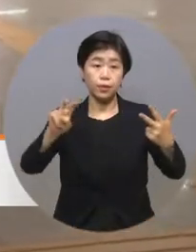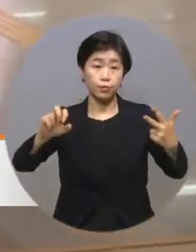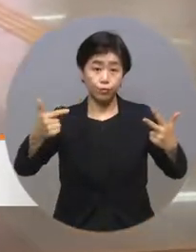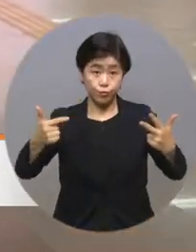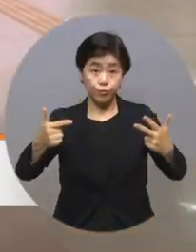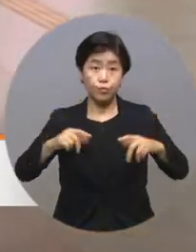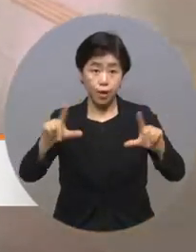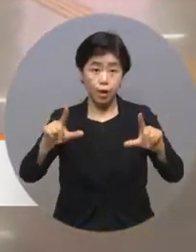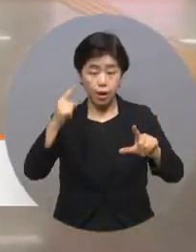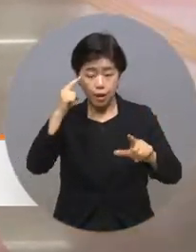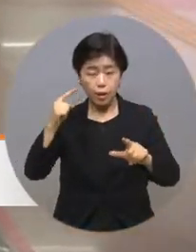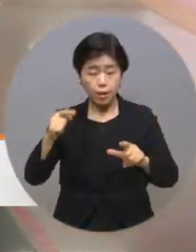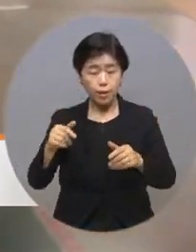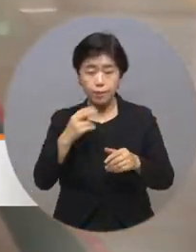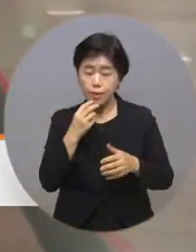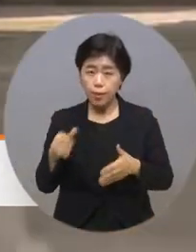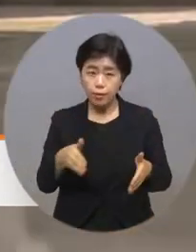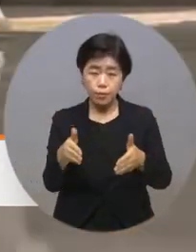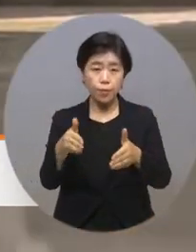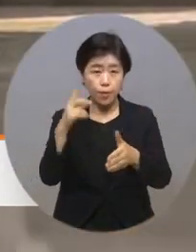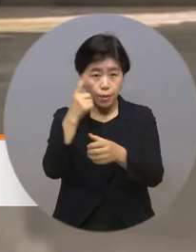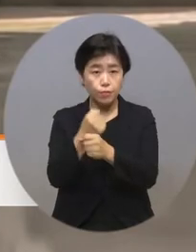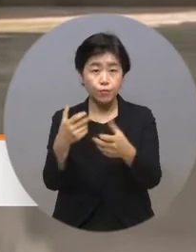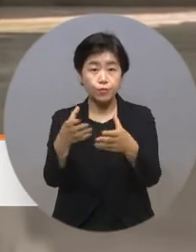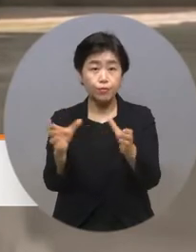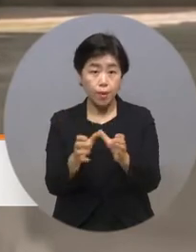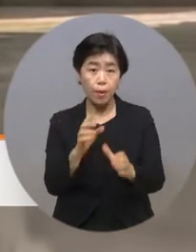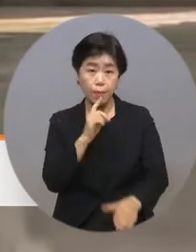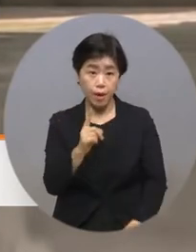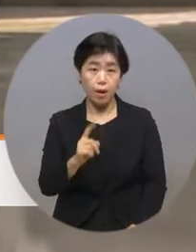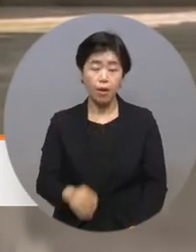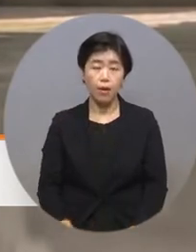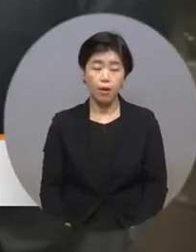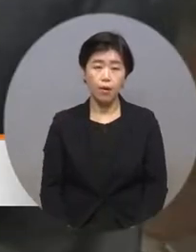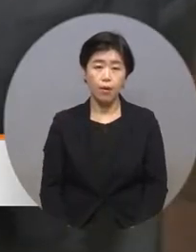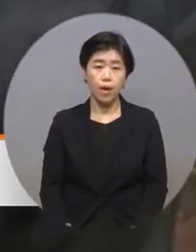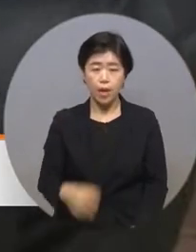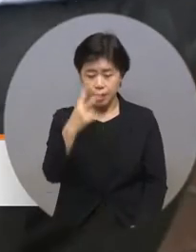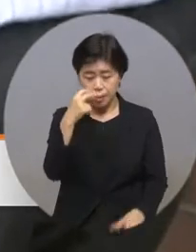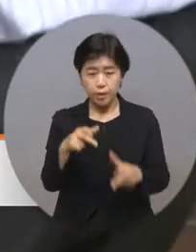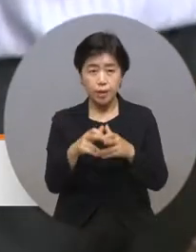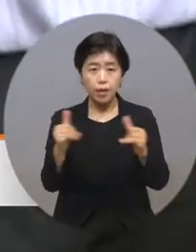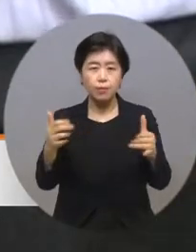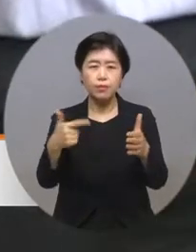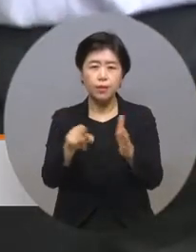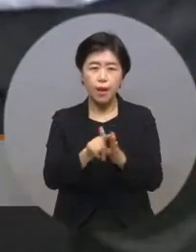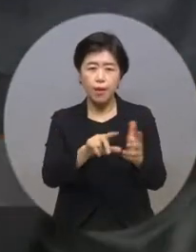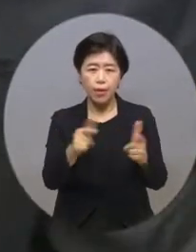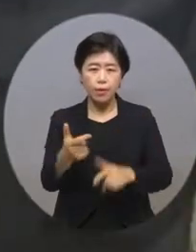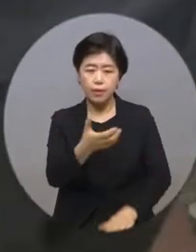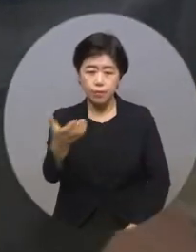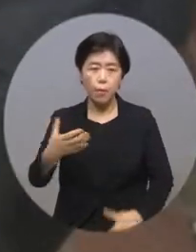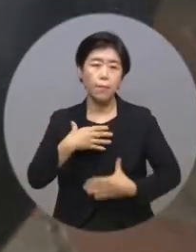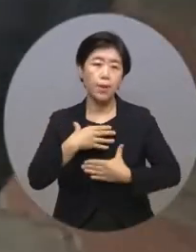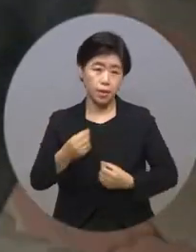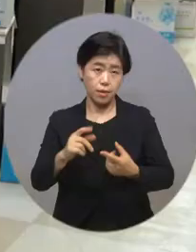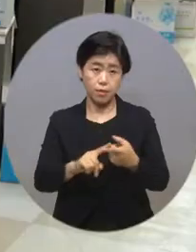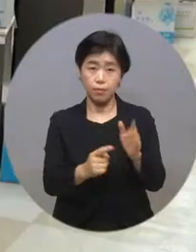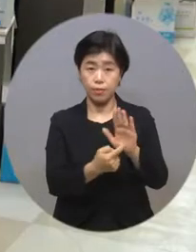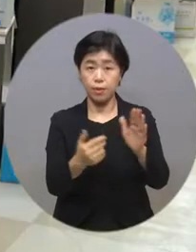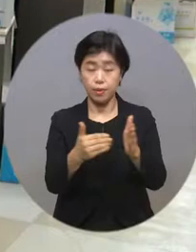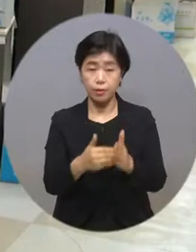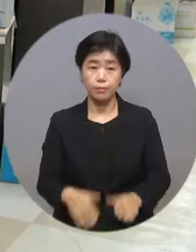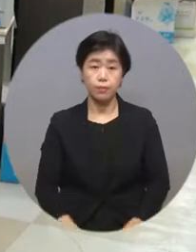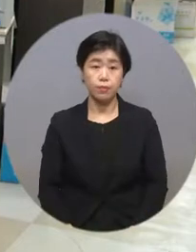경기연구원은 해당 내용을 담은 교통복지 사각지대에 방치된 시각장애인 이동 편의 보고서를 발간했습니다. 지난해 기준